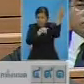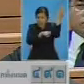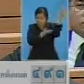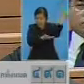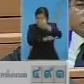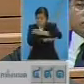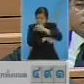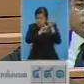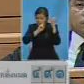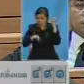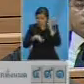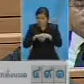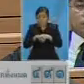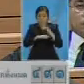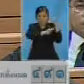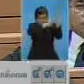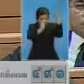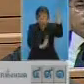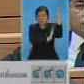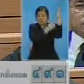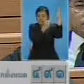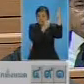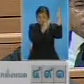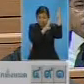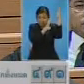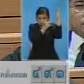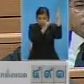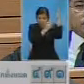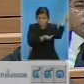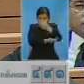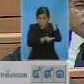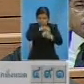อกว่าอย่างนั้นทางภาคใต้ทั้งภาคเลย14จังหวัดต้องโค่นยางพาราหมดเลยครับ